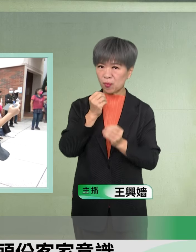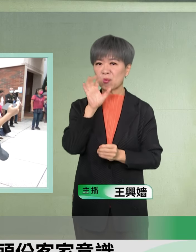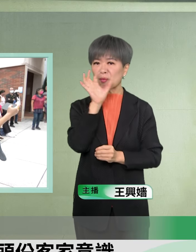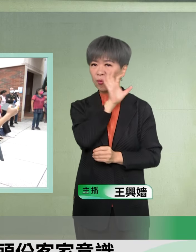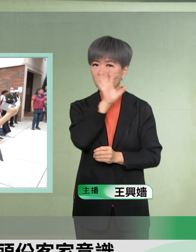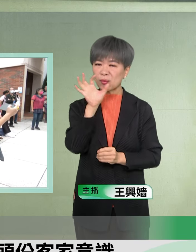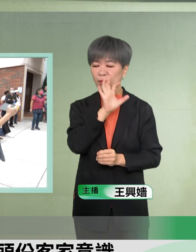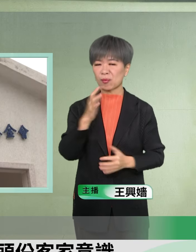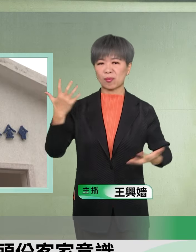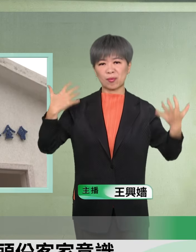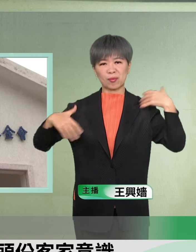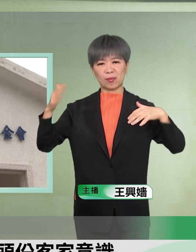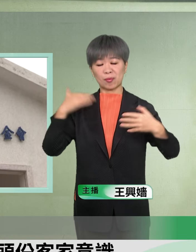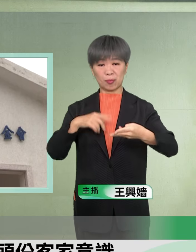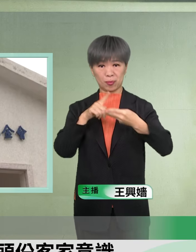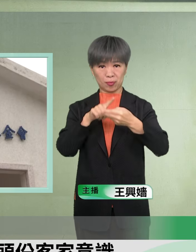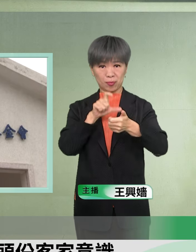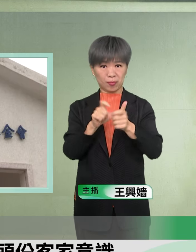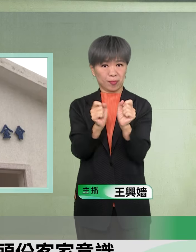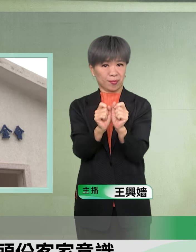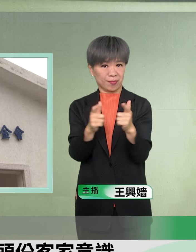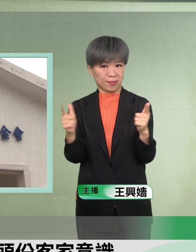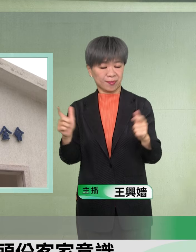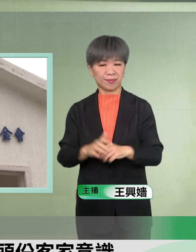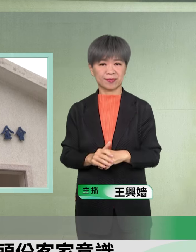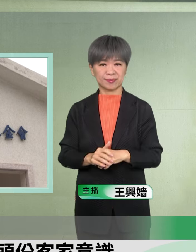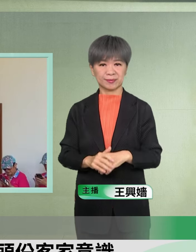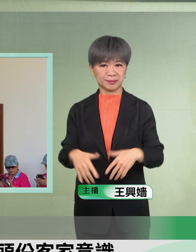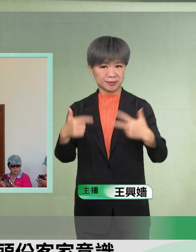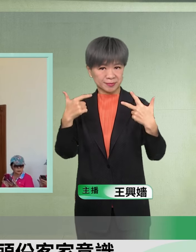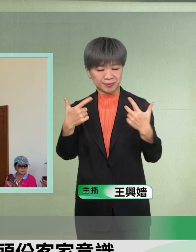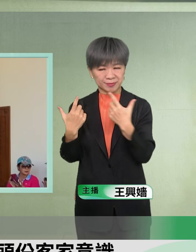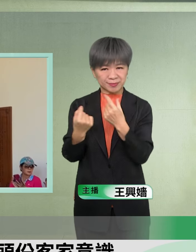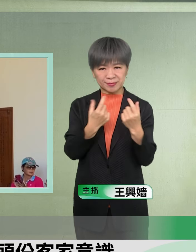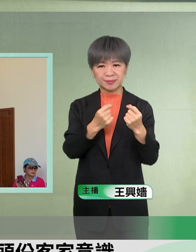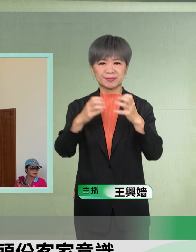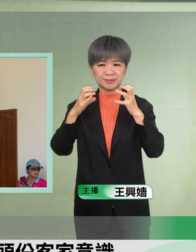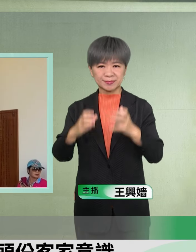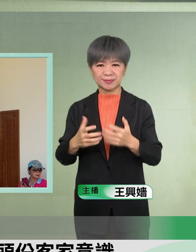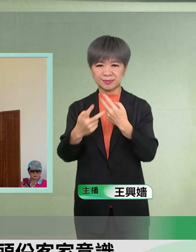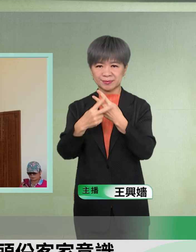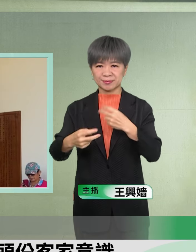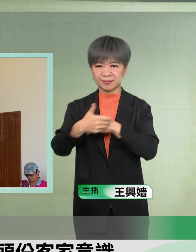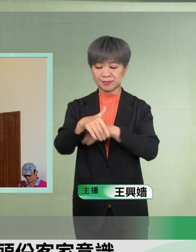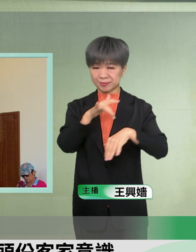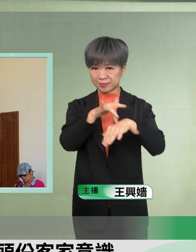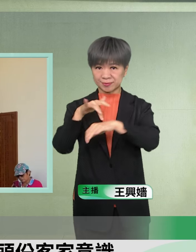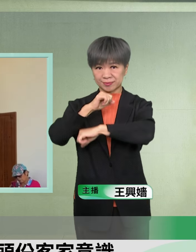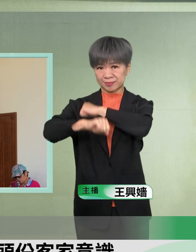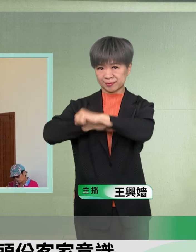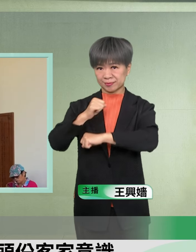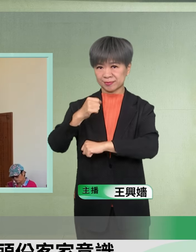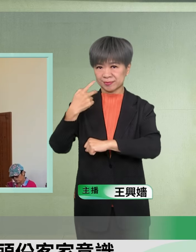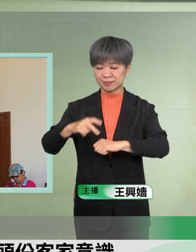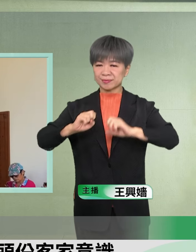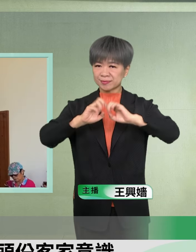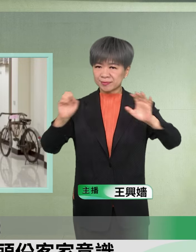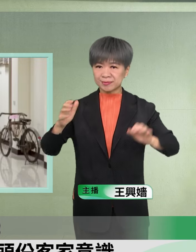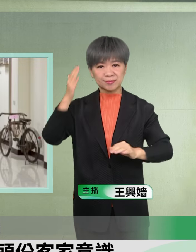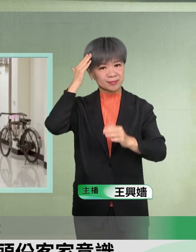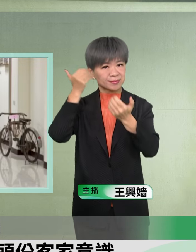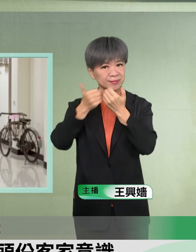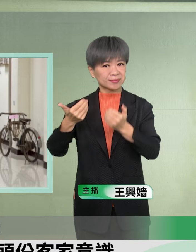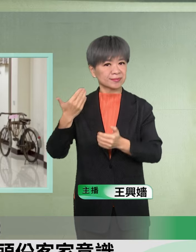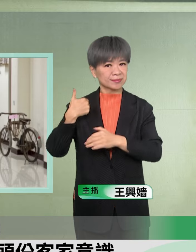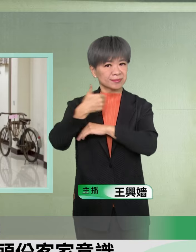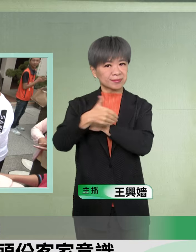试、演讲同舞蹈，也得有各台主题。特礼拜六就会办客庄天恩法通，同时也希望